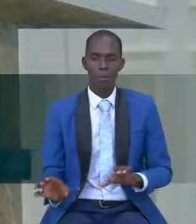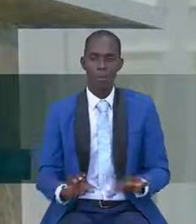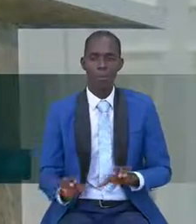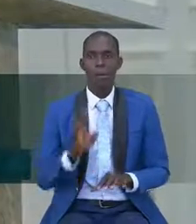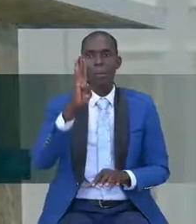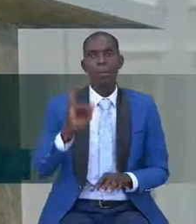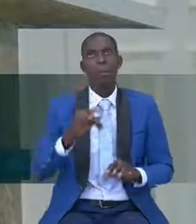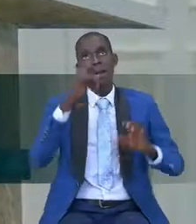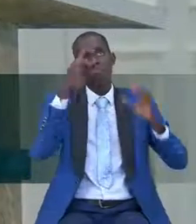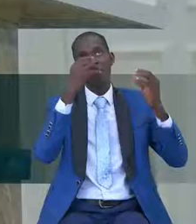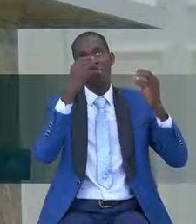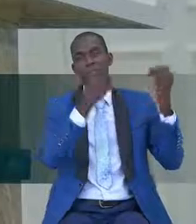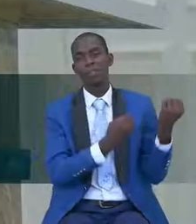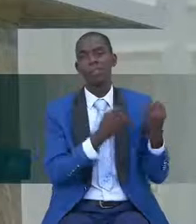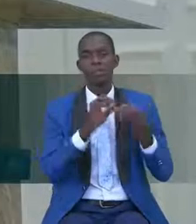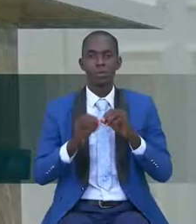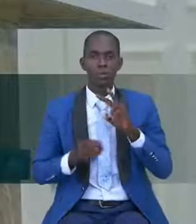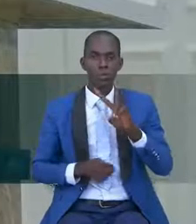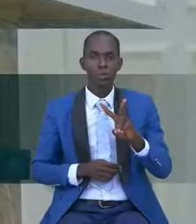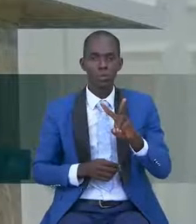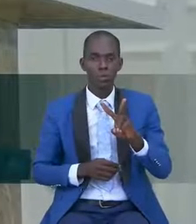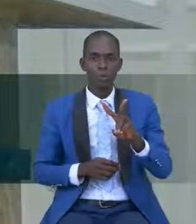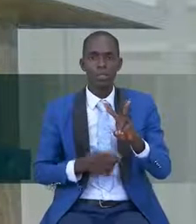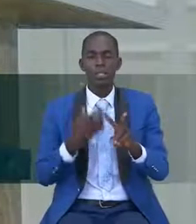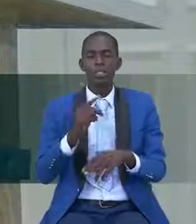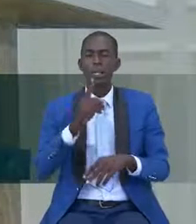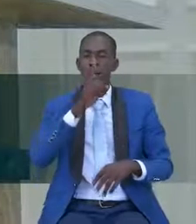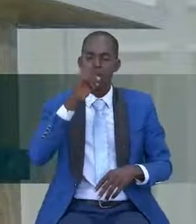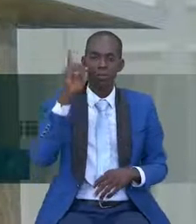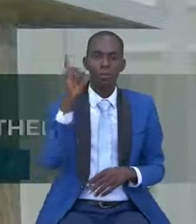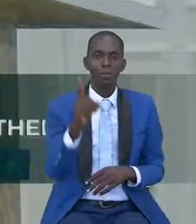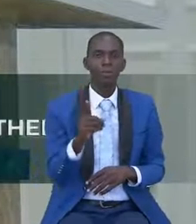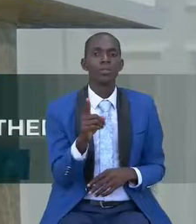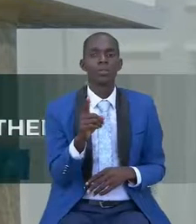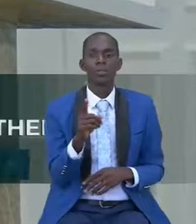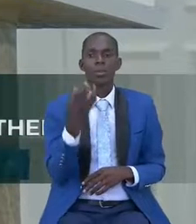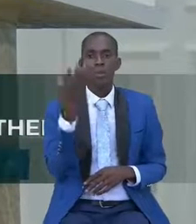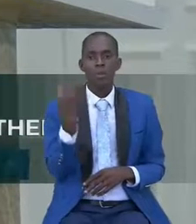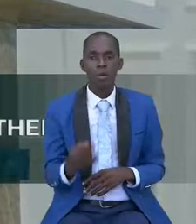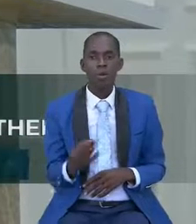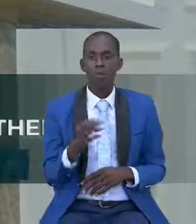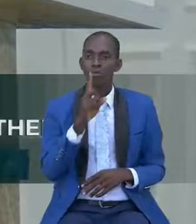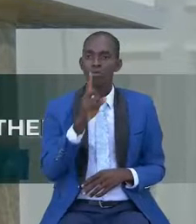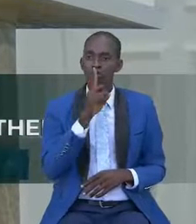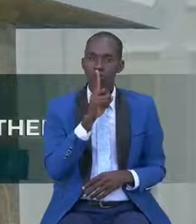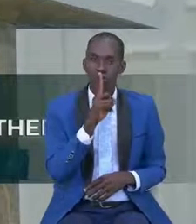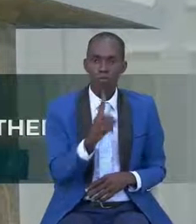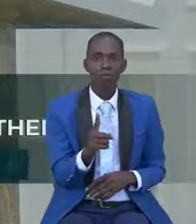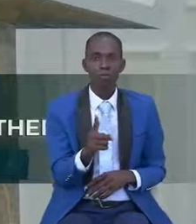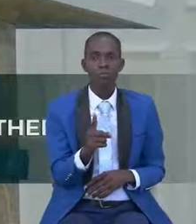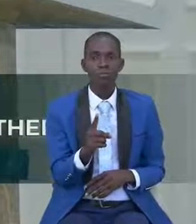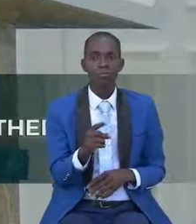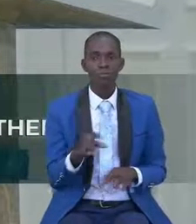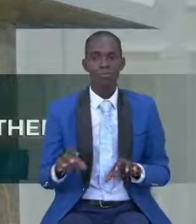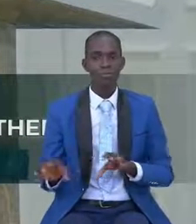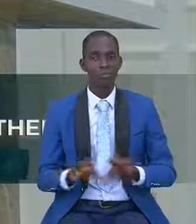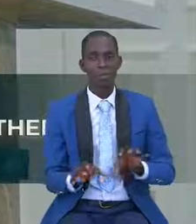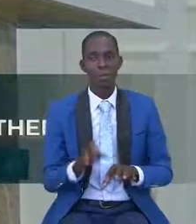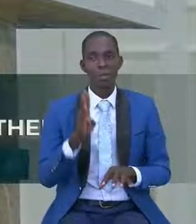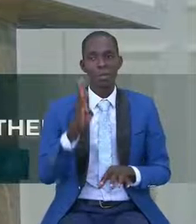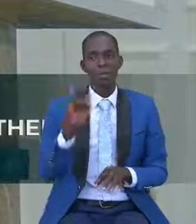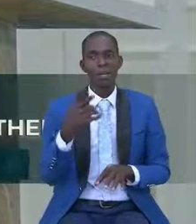foi. Deuxième élément, l'assurance de l'accomplissement défini par le